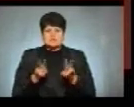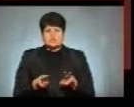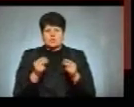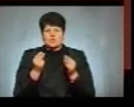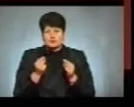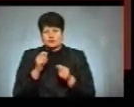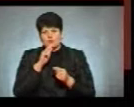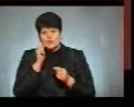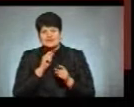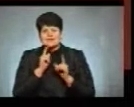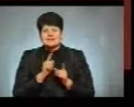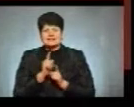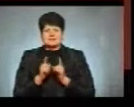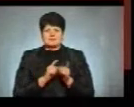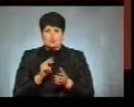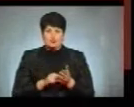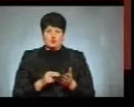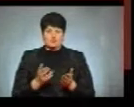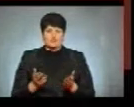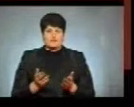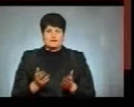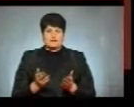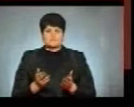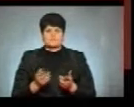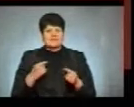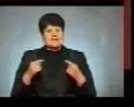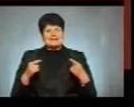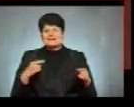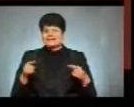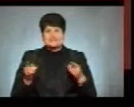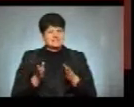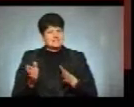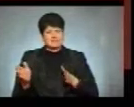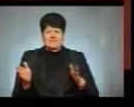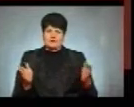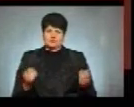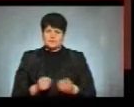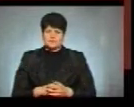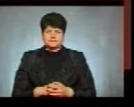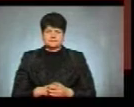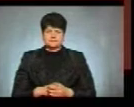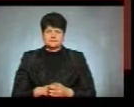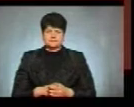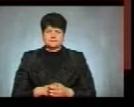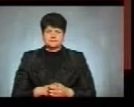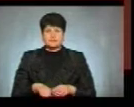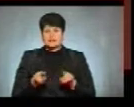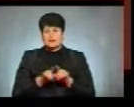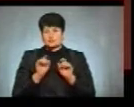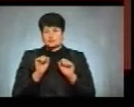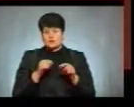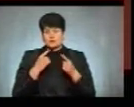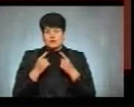тільки за зміни оподаткування. От, різні вектори. Так само можна казати